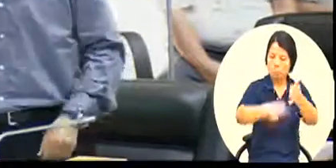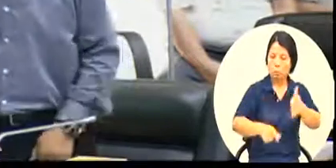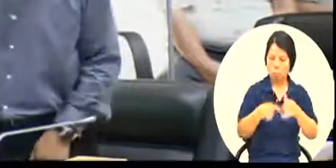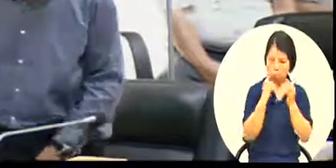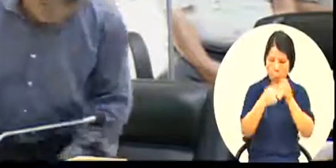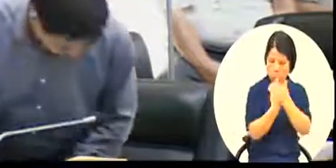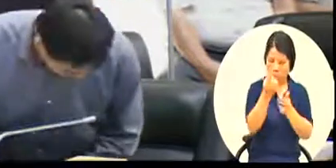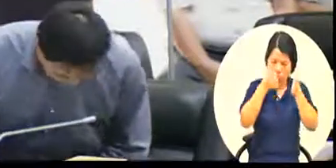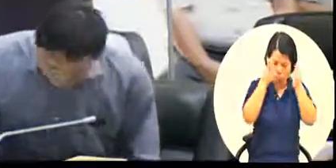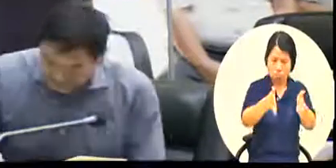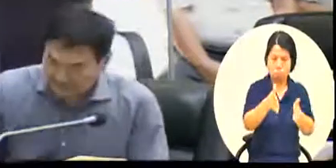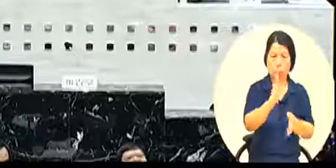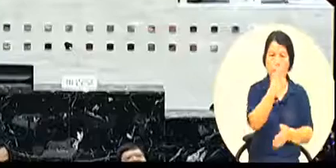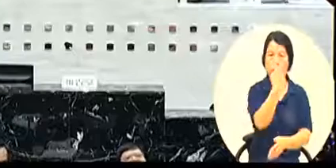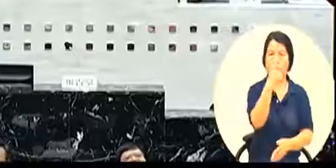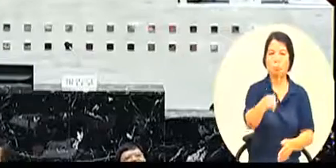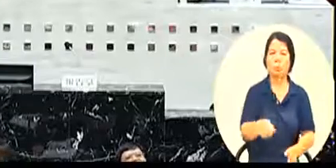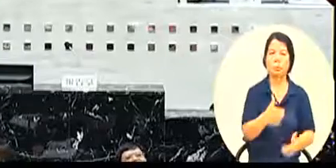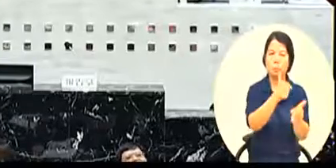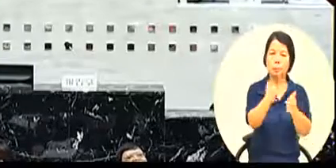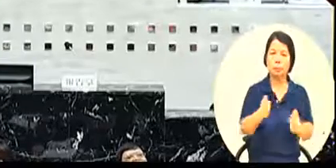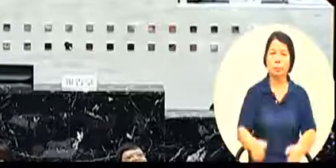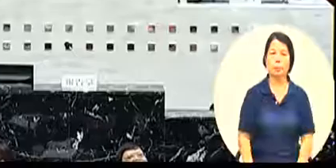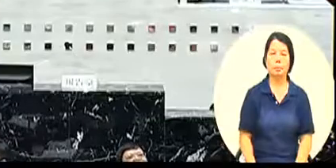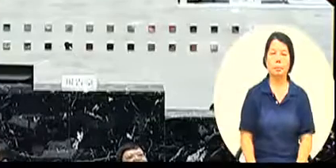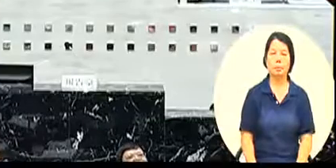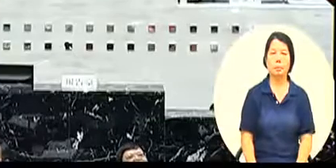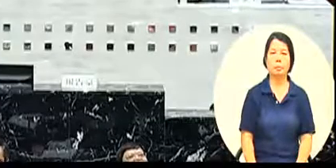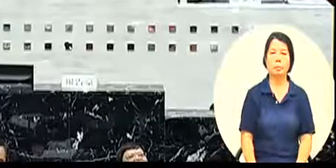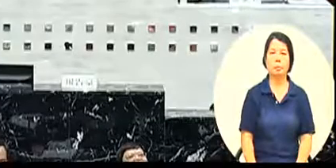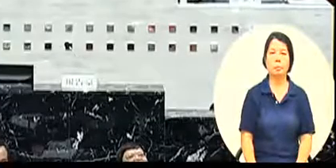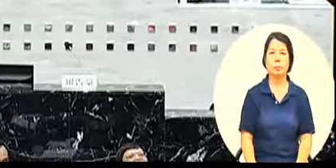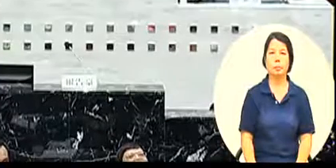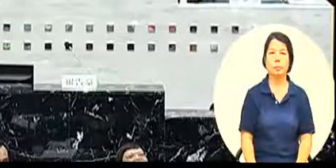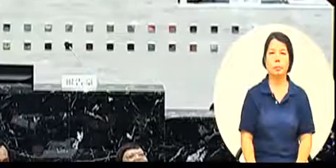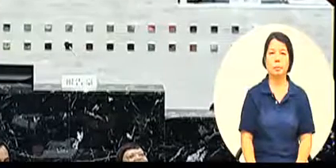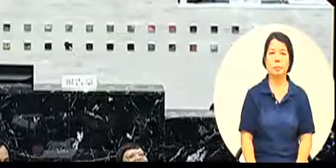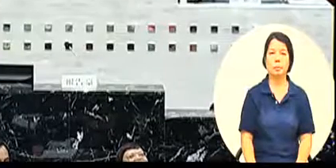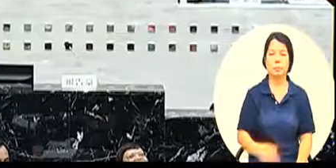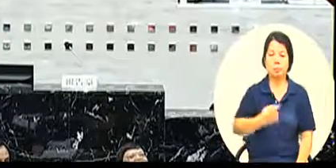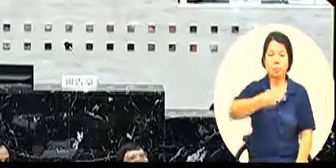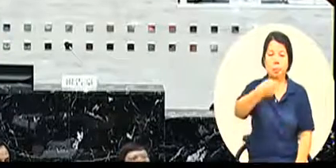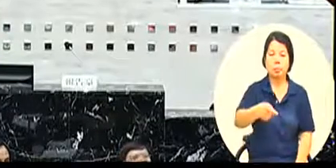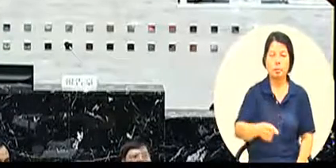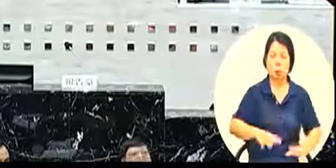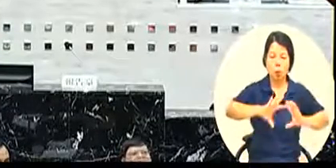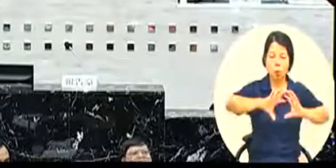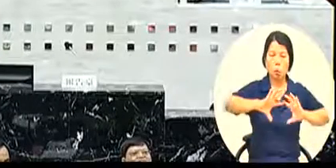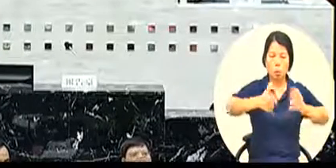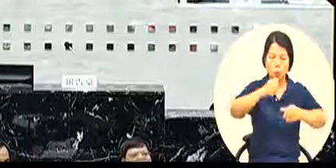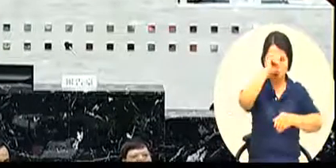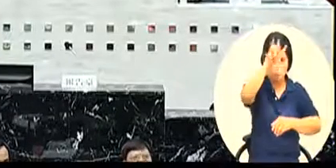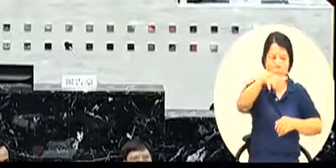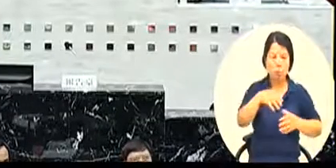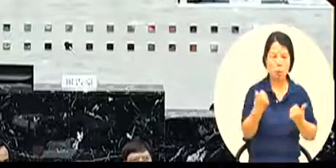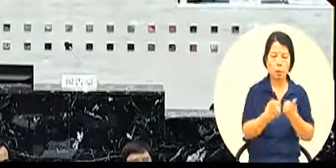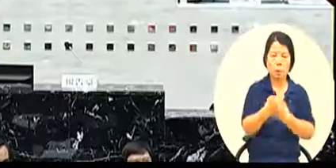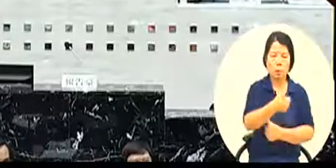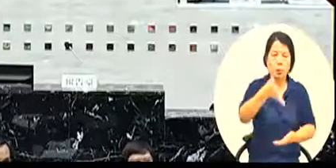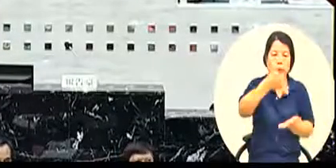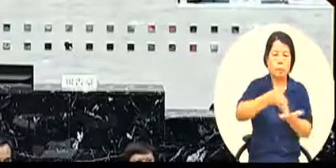谢。 好，谢谢吴怡正议员。接着我们请国民党团议员发言五分